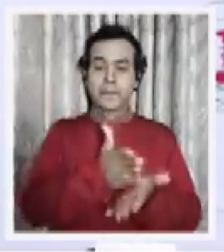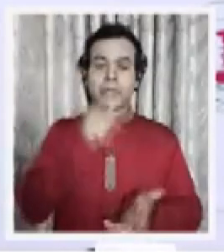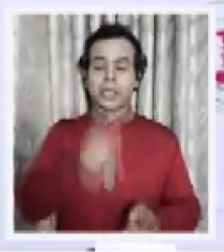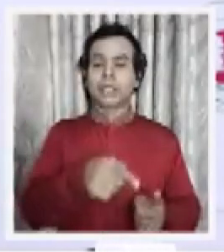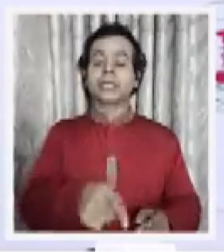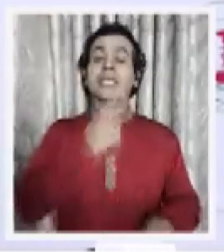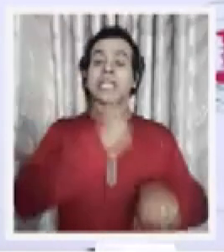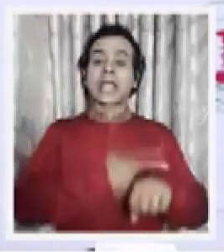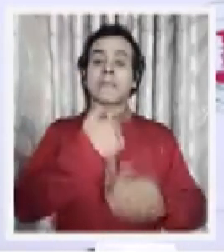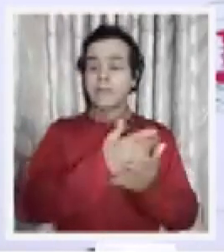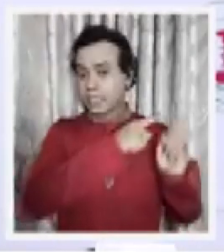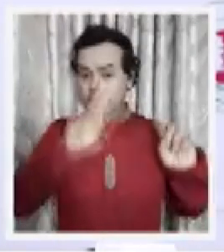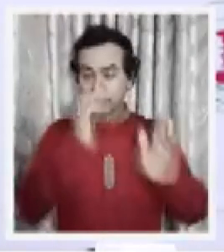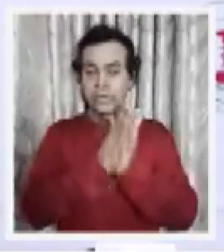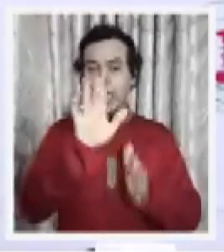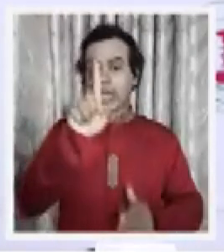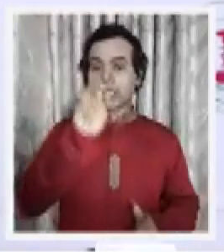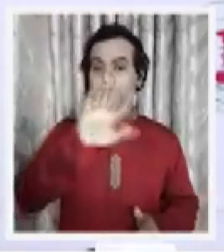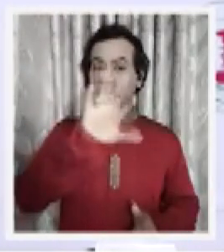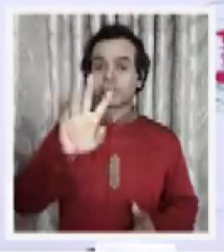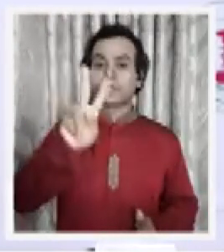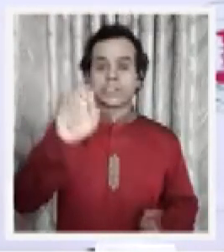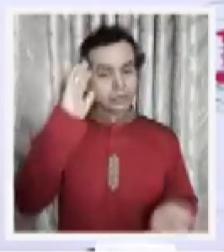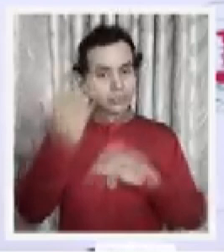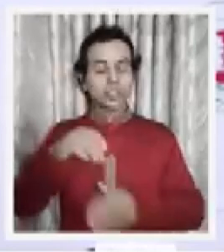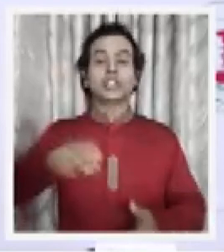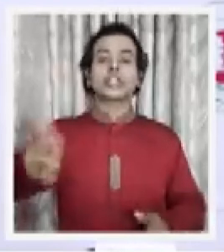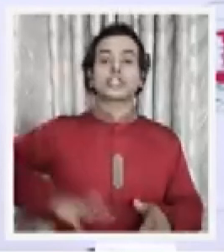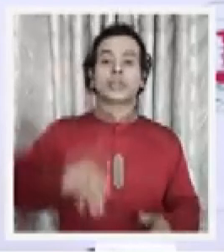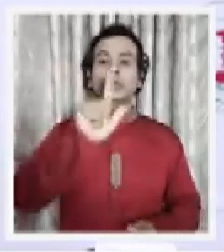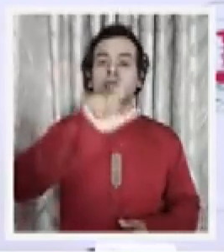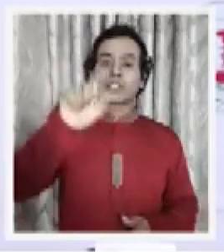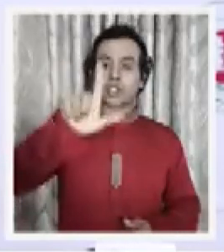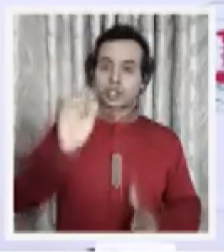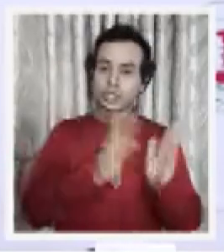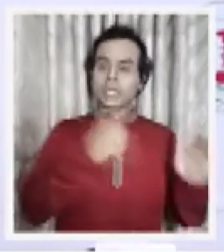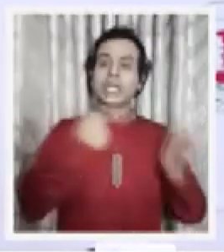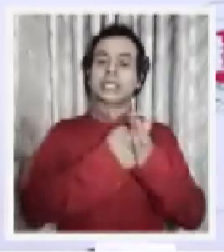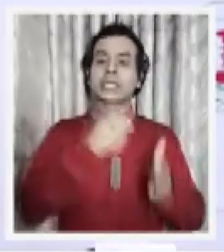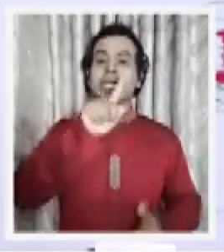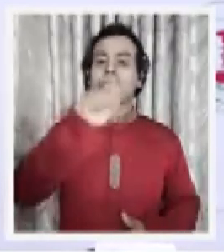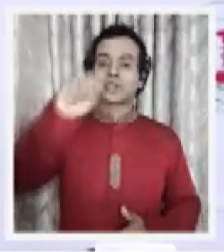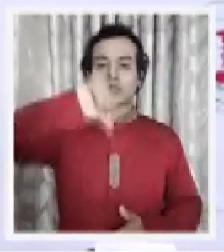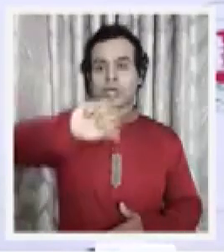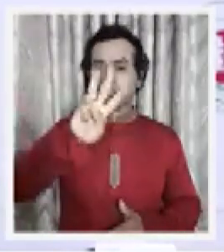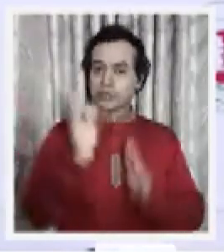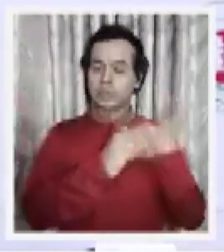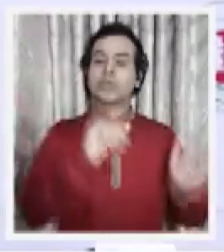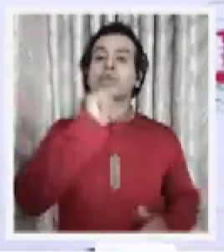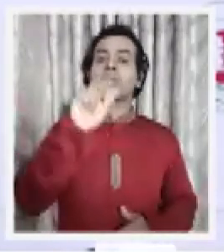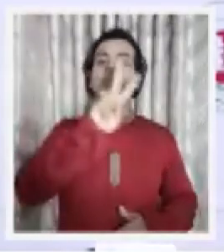বিভাগভিত্তিক এ পর্যন্ত মৃতের সংখ্যা ঢাকা বিভাগ 1,520 জন, চট্টগ্রাম 770 জন, রাজশাহী